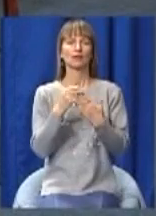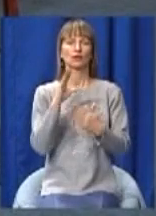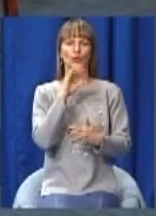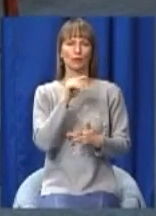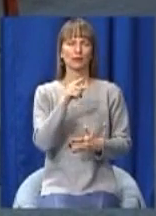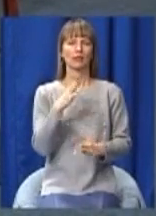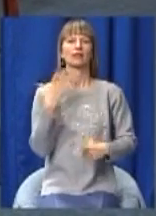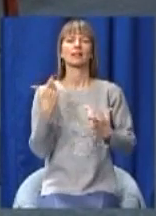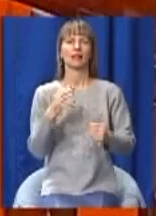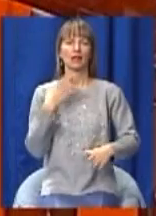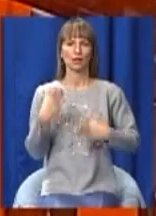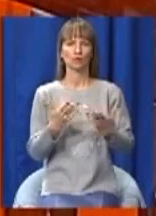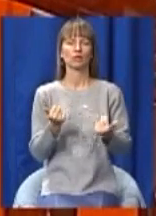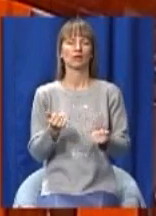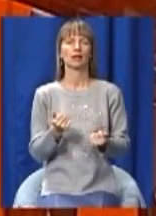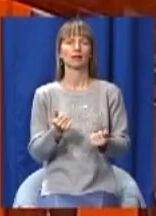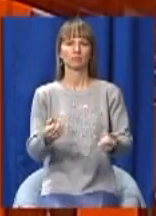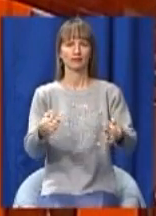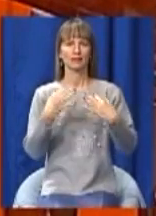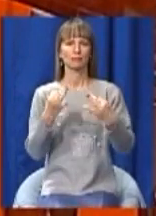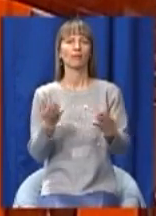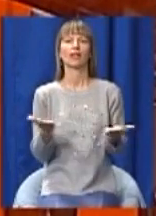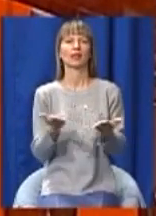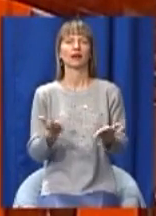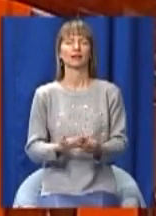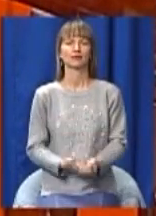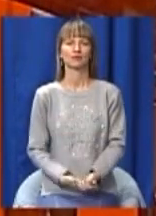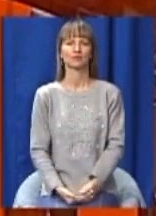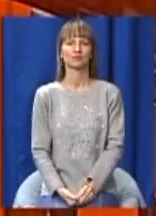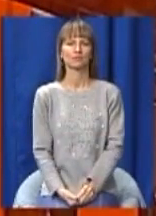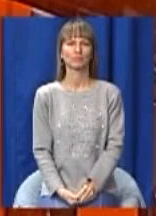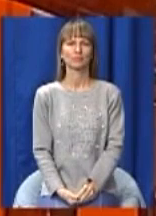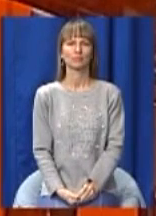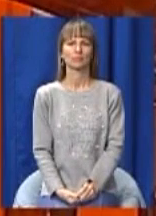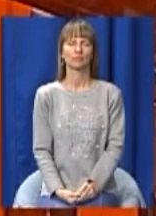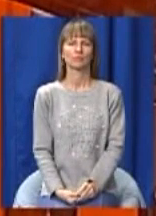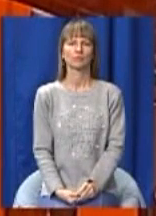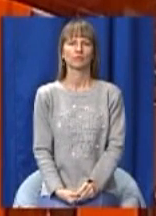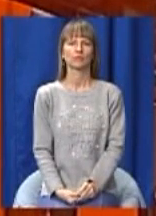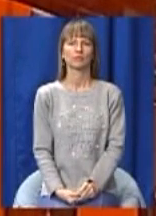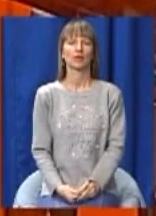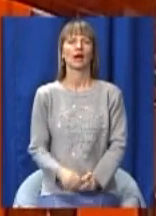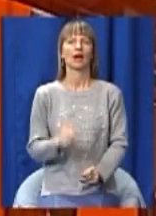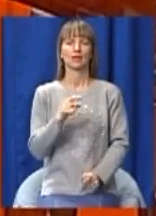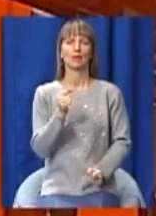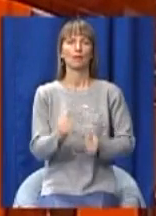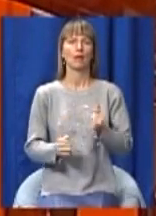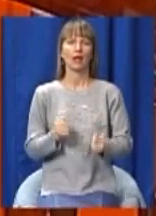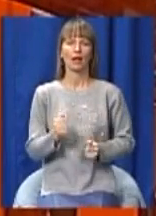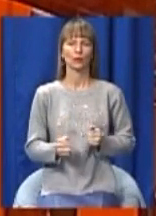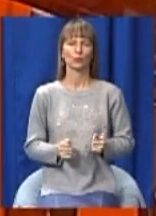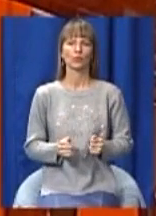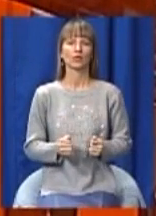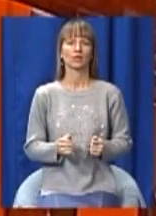предать страну ешь раз поведай ок но они бегают и